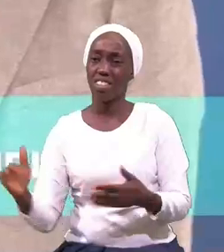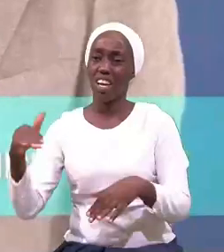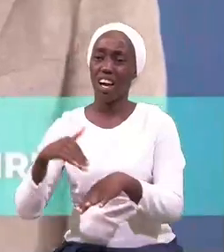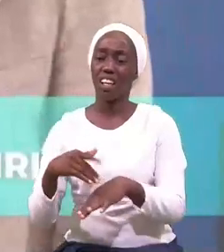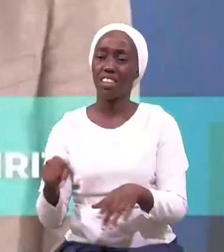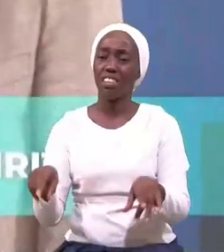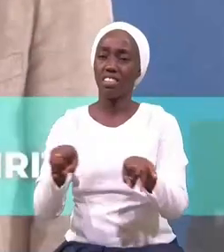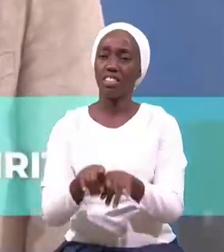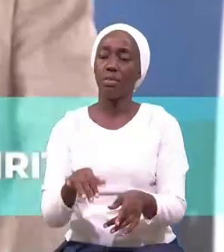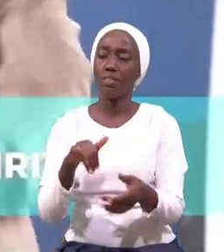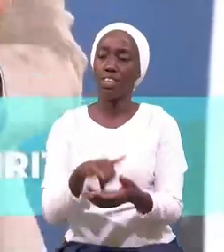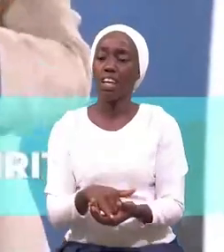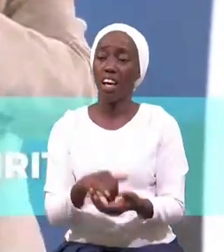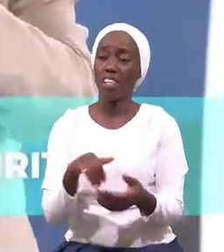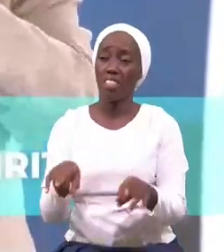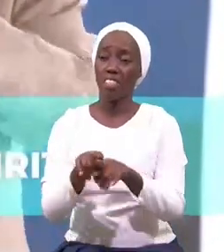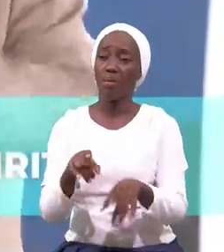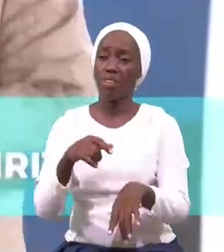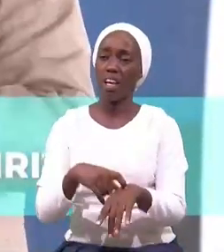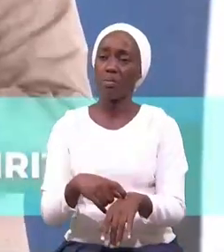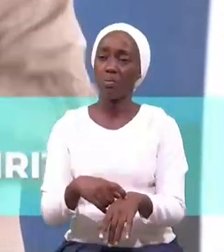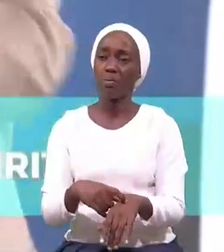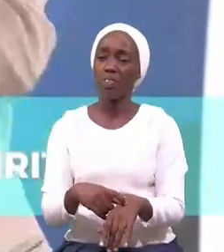Le Saint-Esprit est une personne.